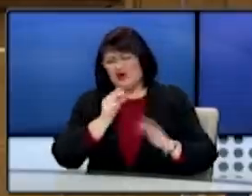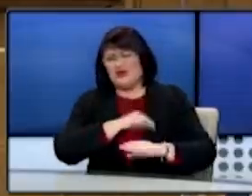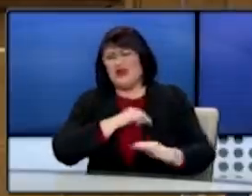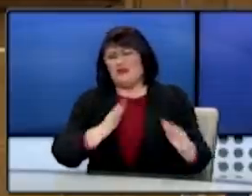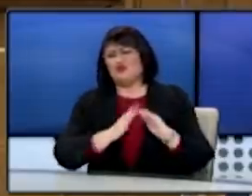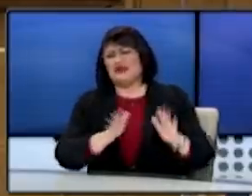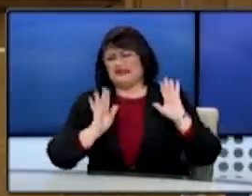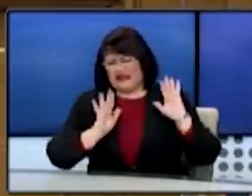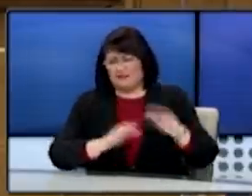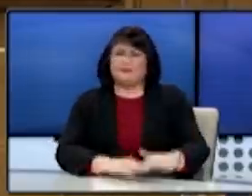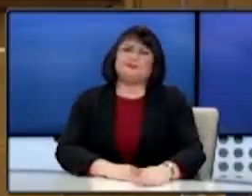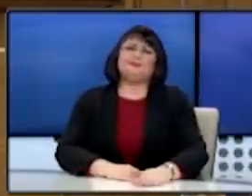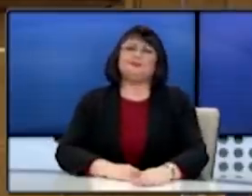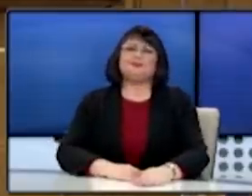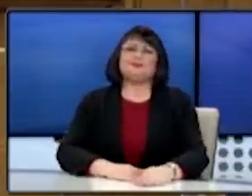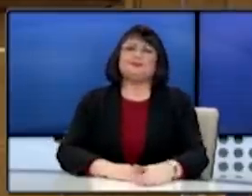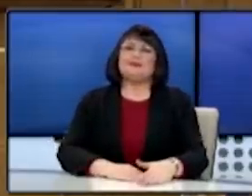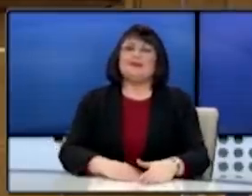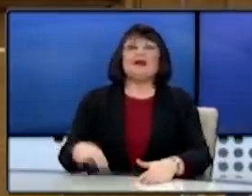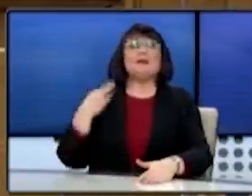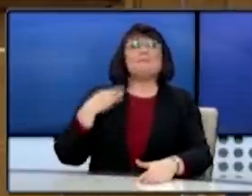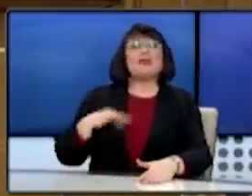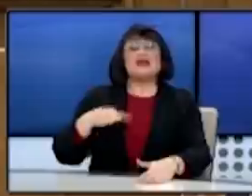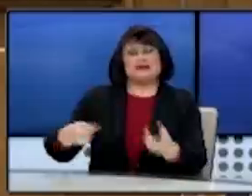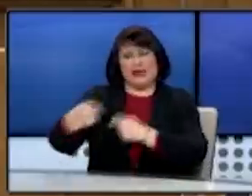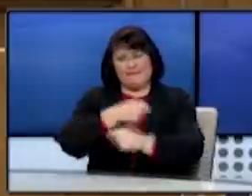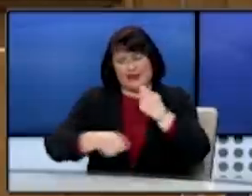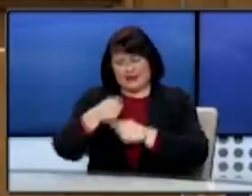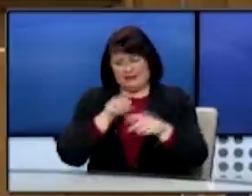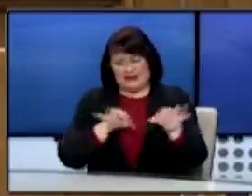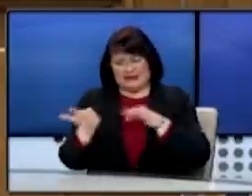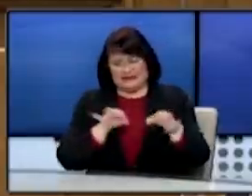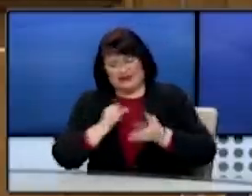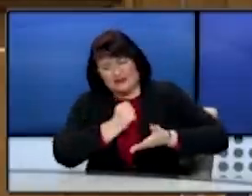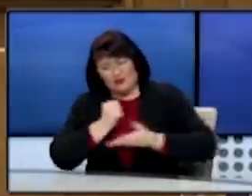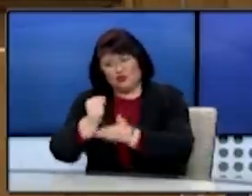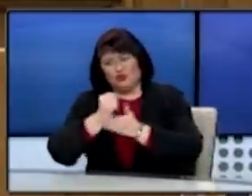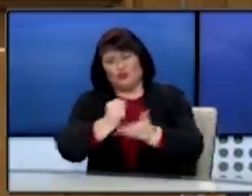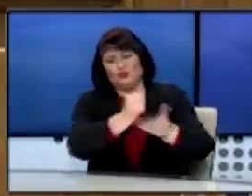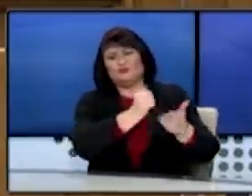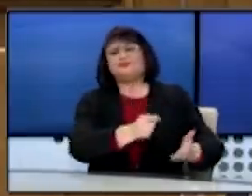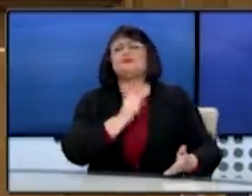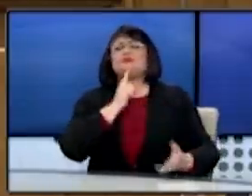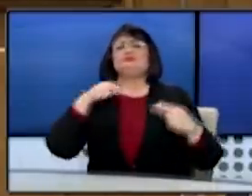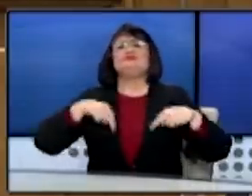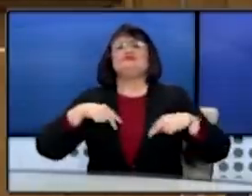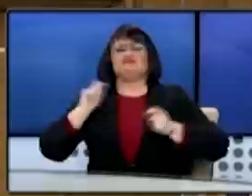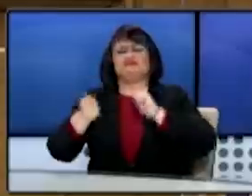κερδών τους. Γι' αυτά τα πράσινα επιχειρηματικά σχέδια, οι χρηματοδοτήσεις από τα αντίστοιχα